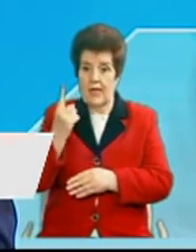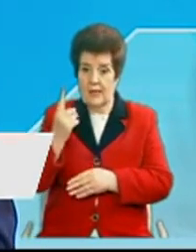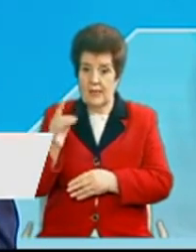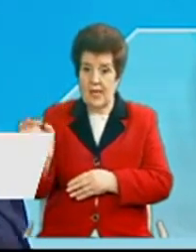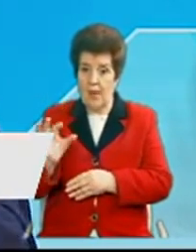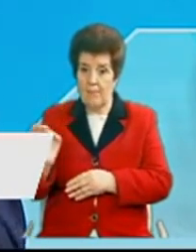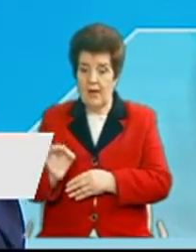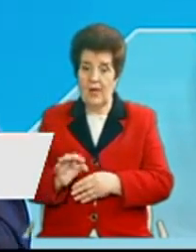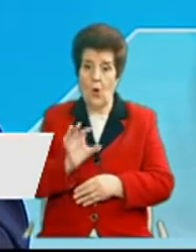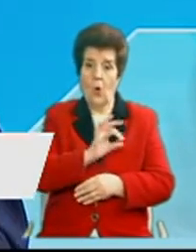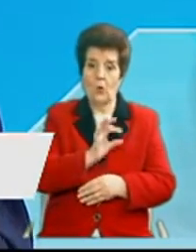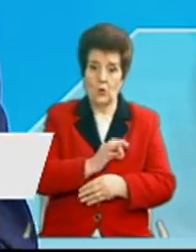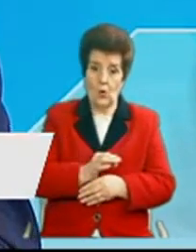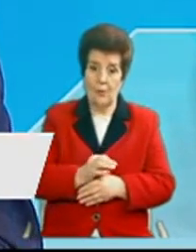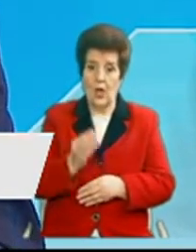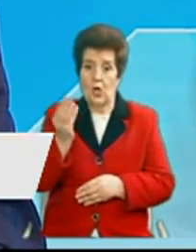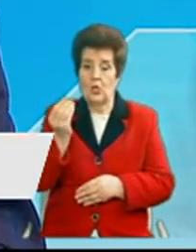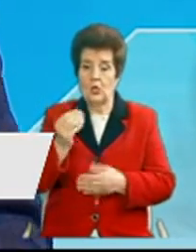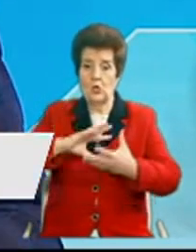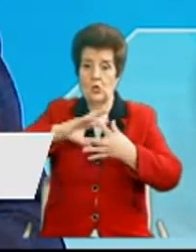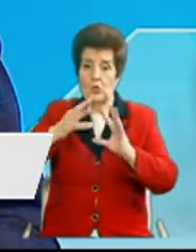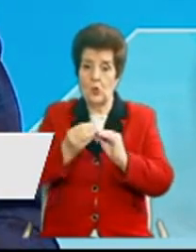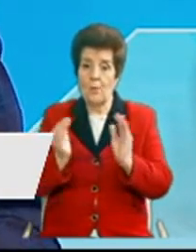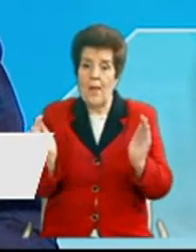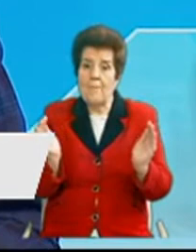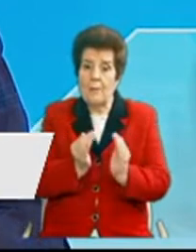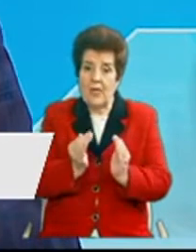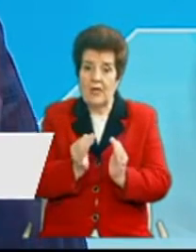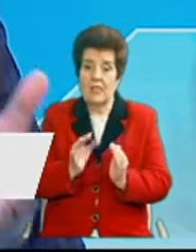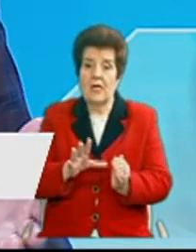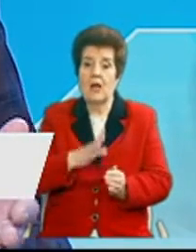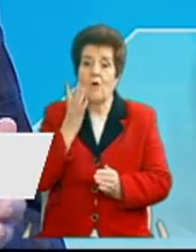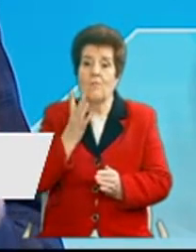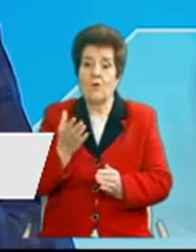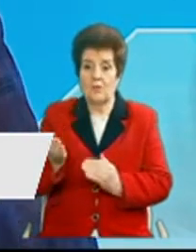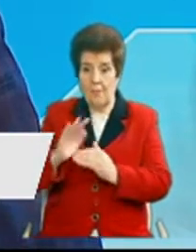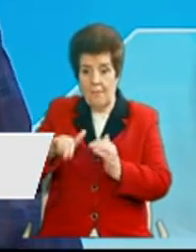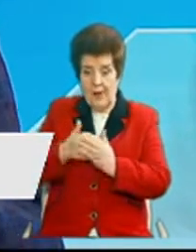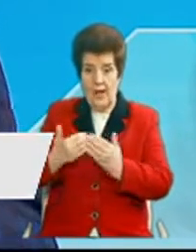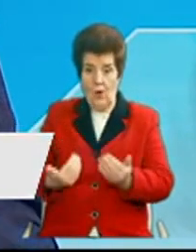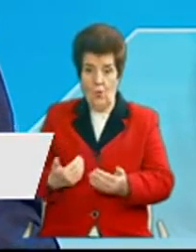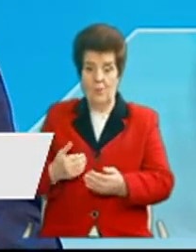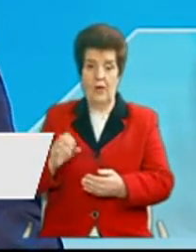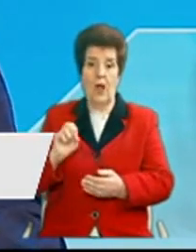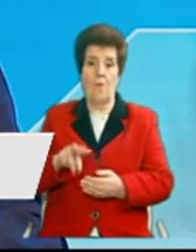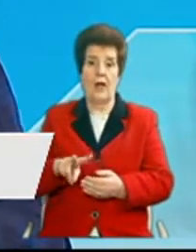1 octombrie, care în sumă e mai mică cât a fost până acum la 1 aprilie. Și diferența aceasta au hotărât să vină cu o pomană